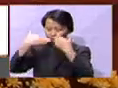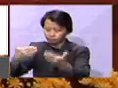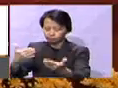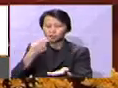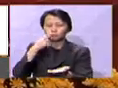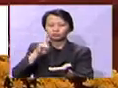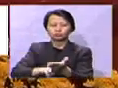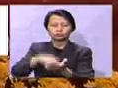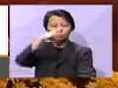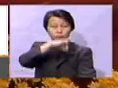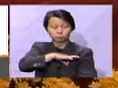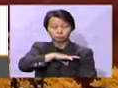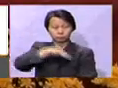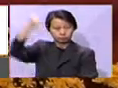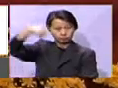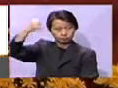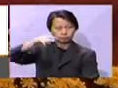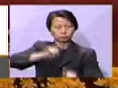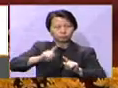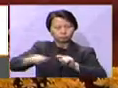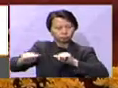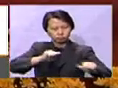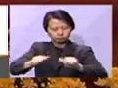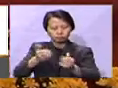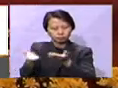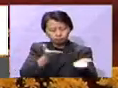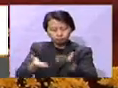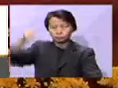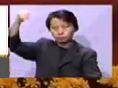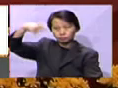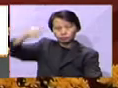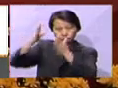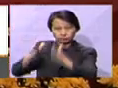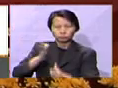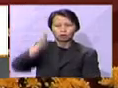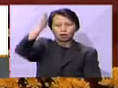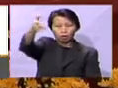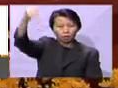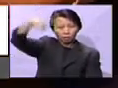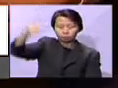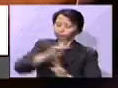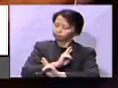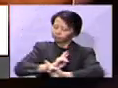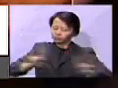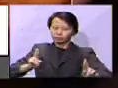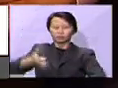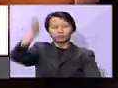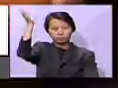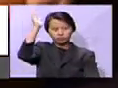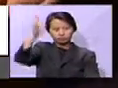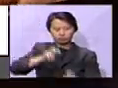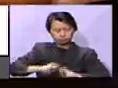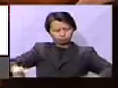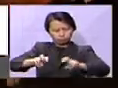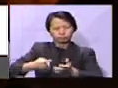surat faedah persaraan. Pelbagai aktiviti dan perkhidmatan untuk pesara dan bakal pesara disediakan antaranya seminar dan panel